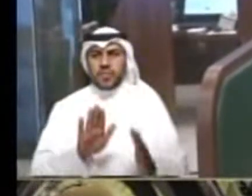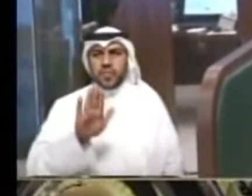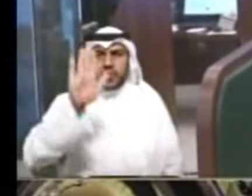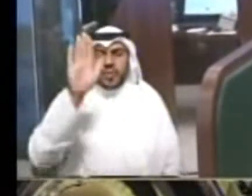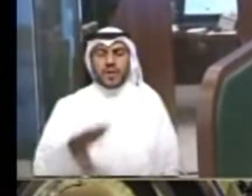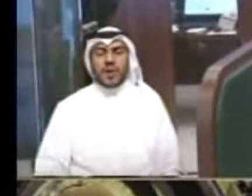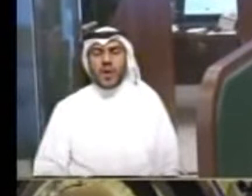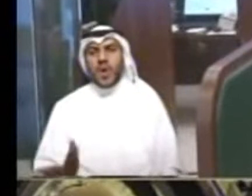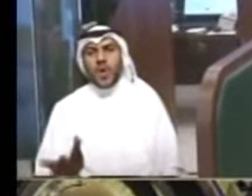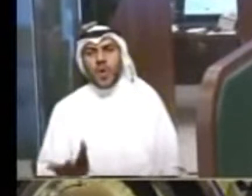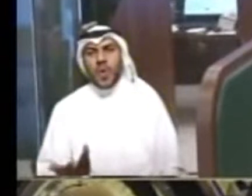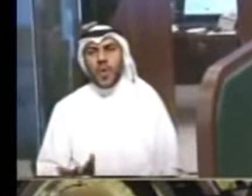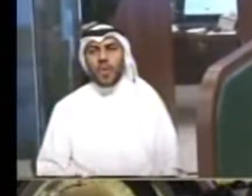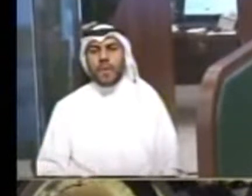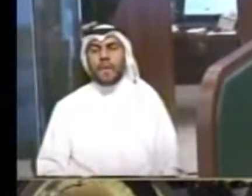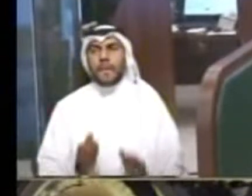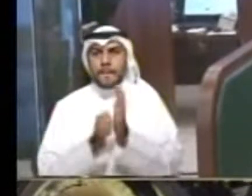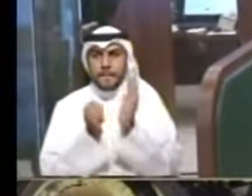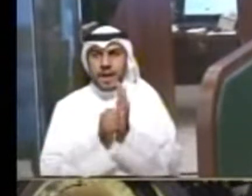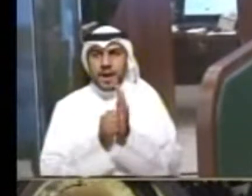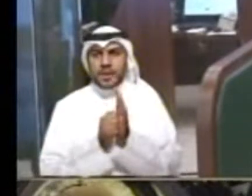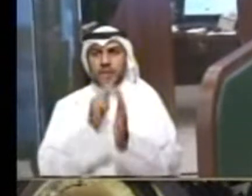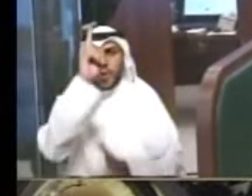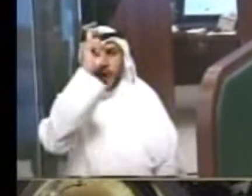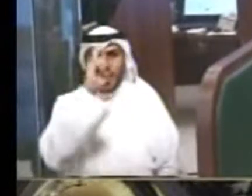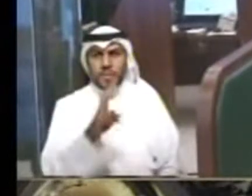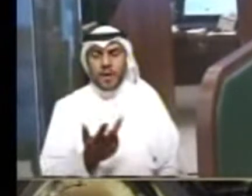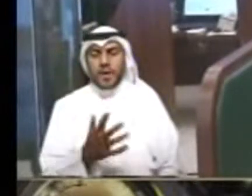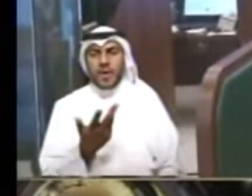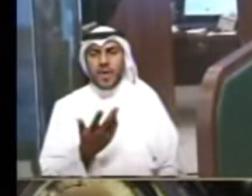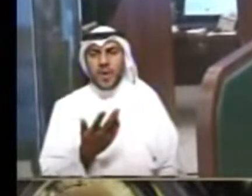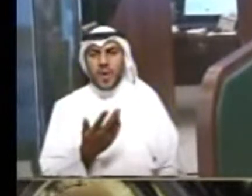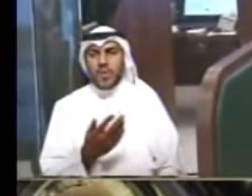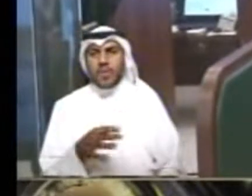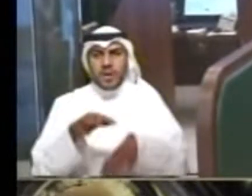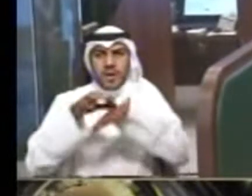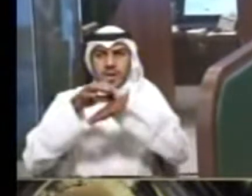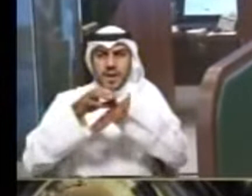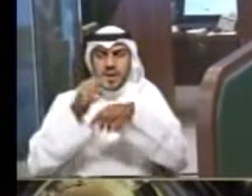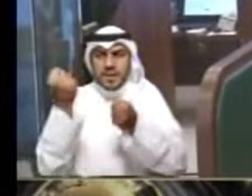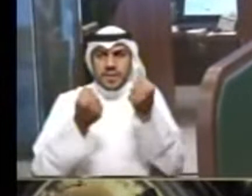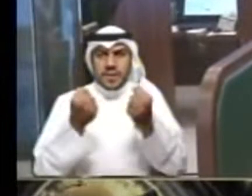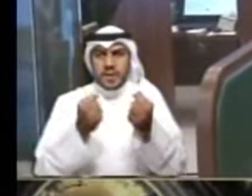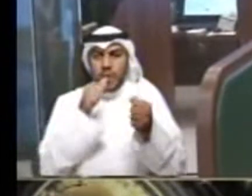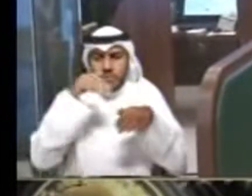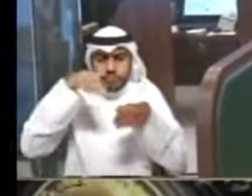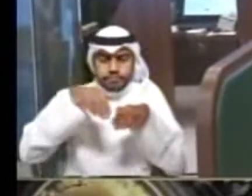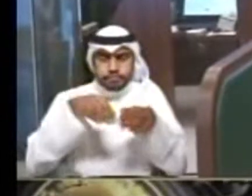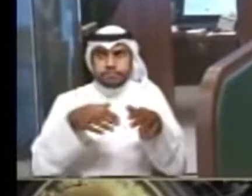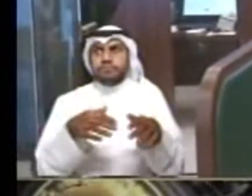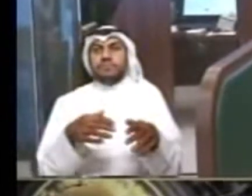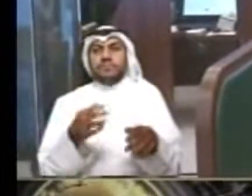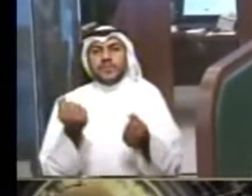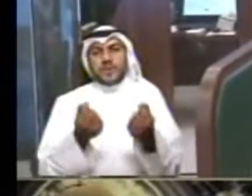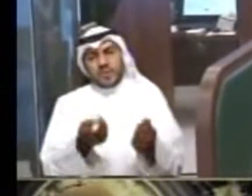المنازل أو العمارات، أو انتشال للمحتجزين في جراء السيول من خلال